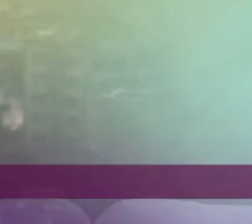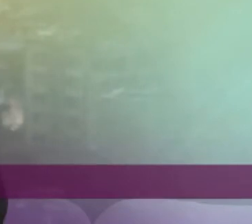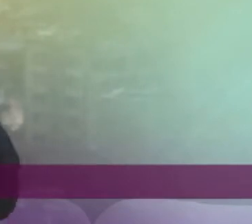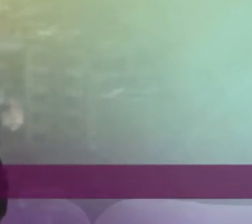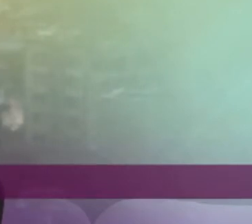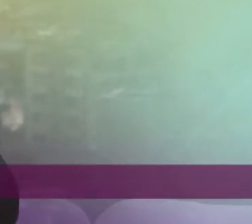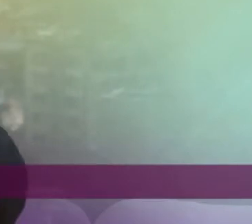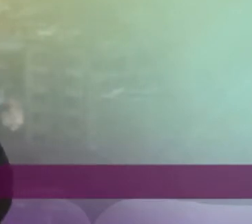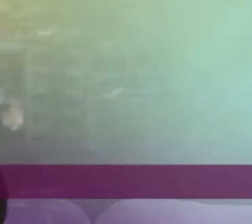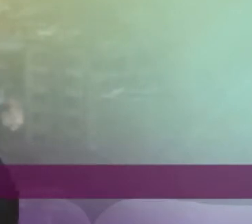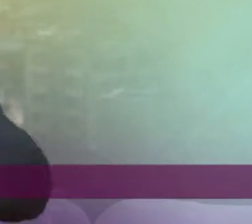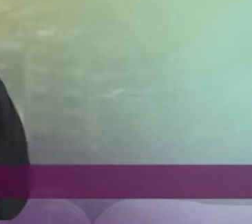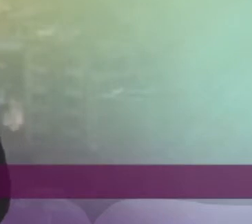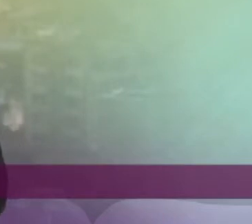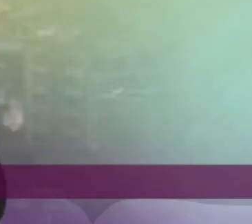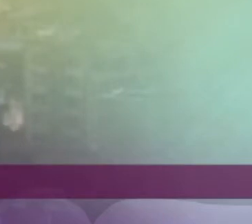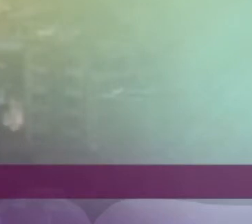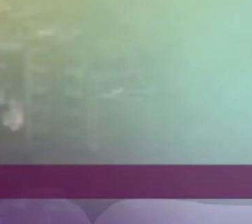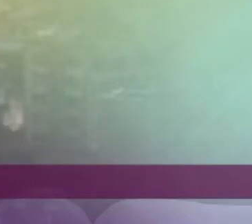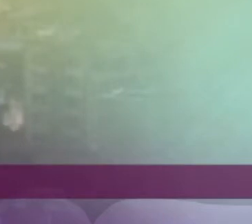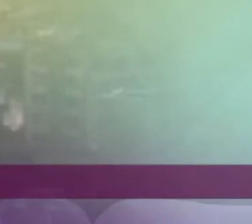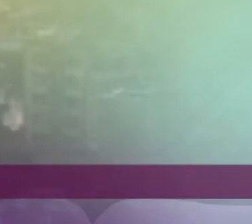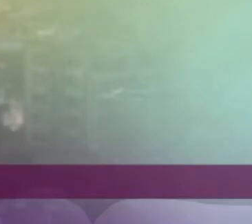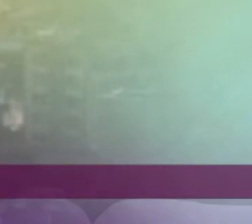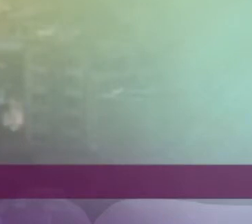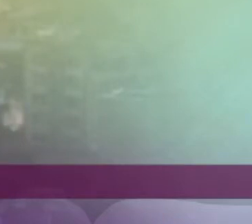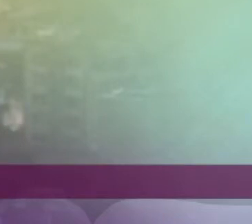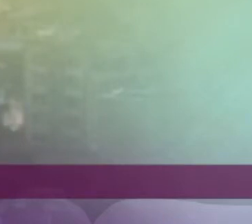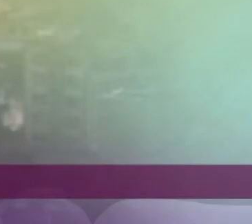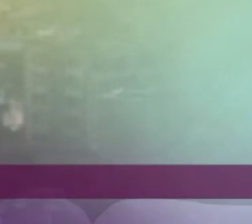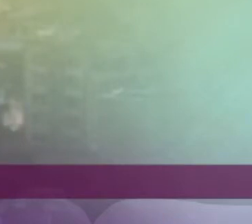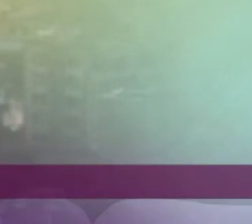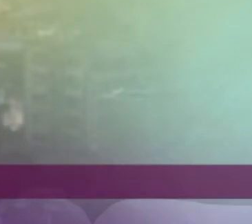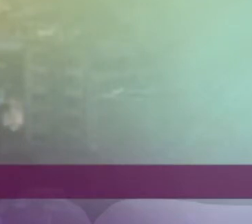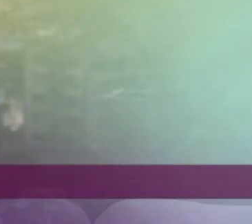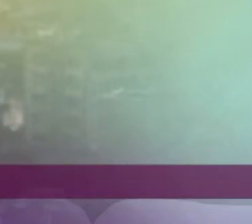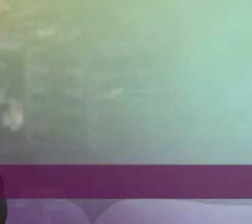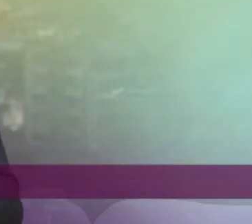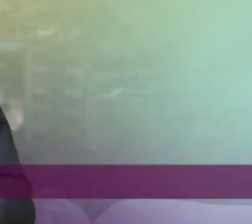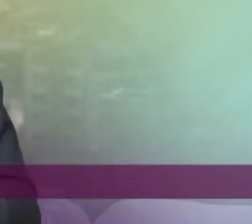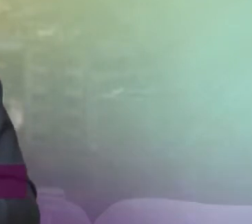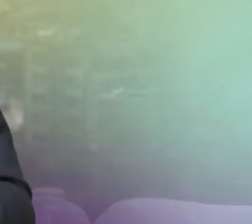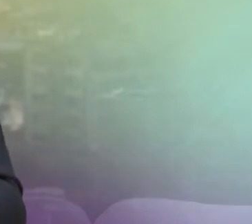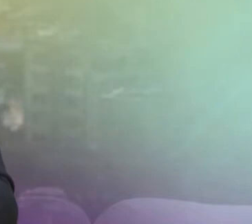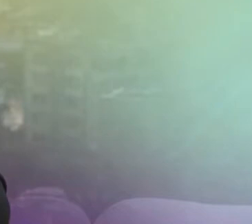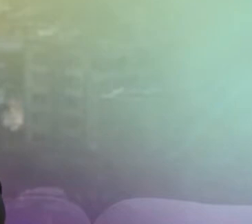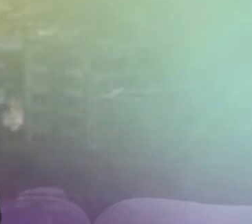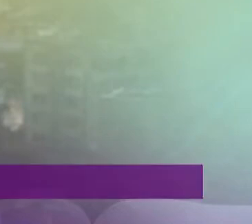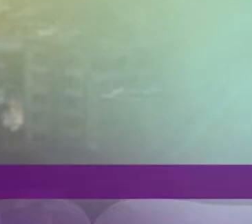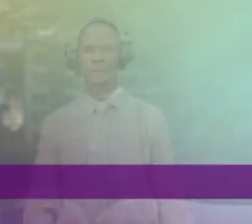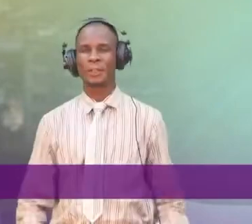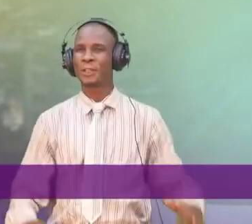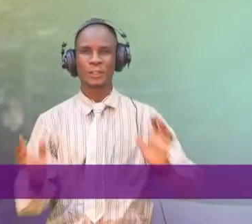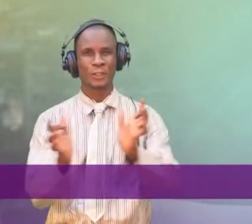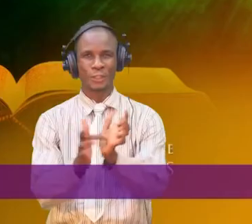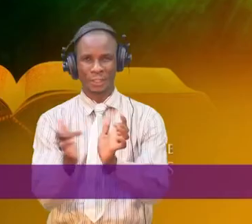moko pete lo azali kolobete lobiko ezali komona na sikasika wa obele kati na Yesu Kristo. Wana